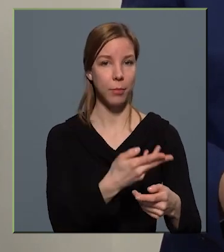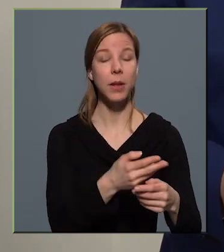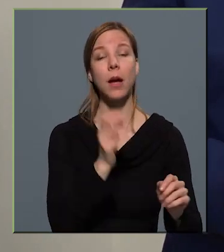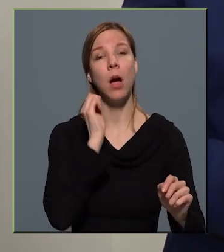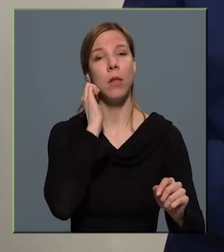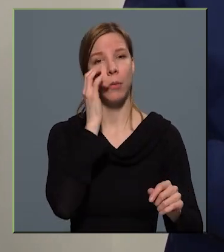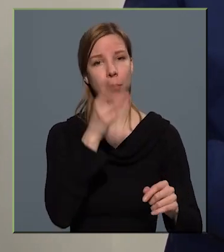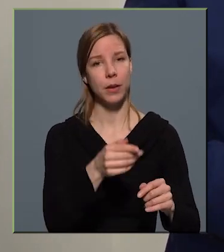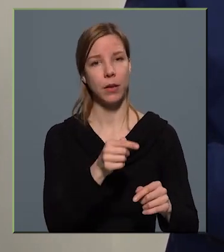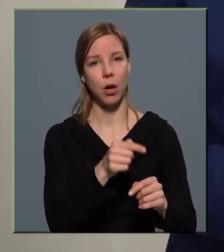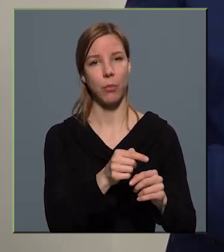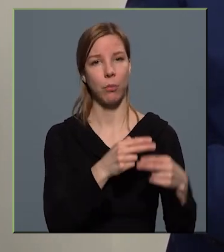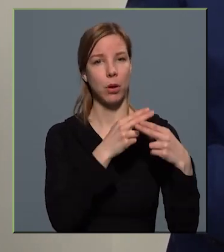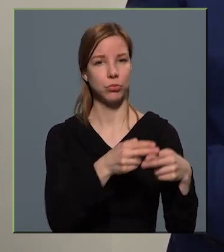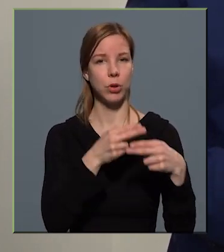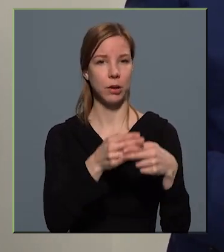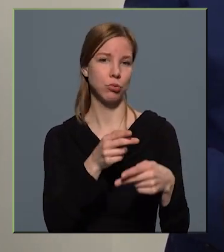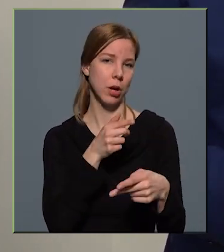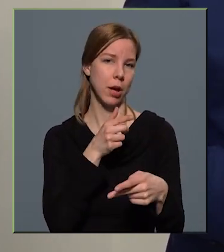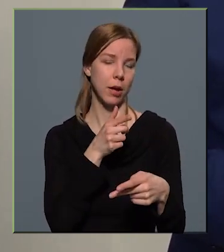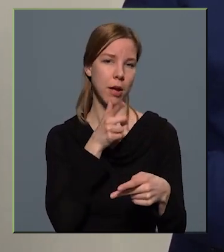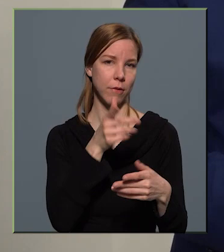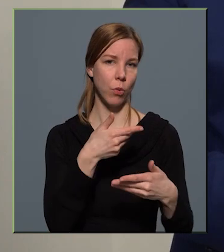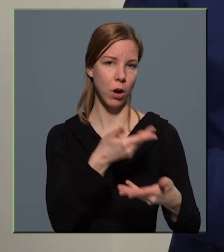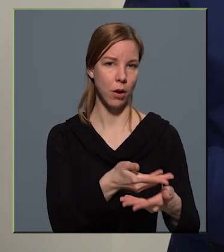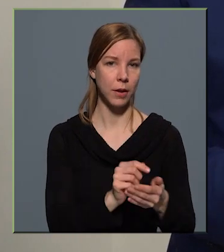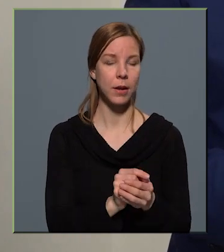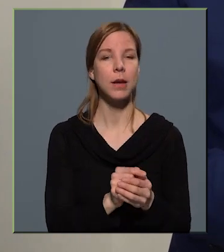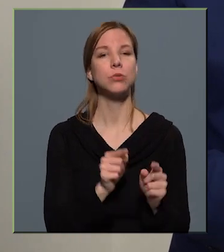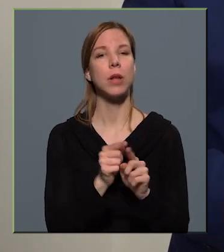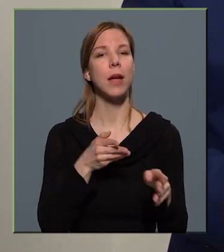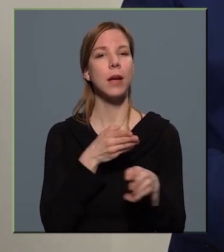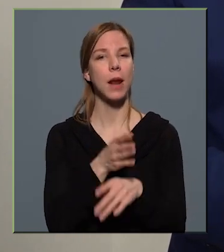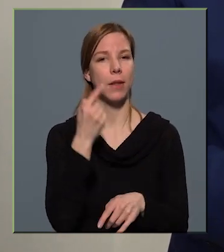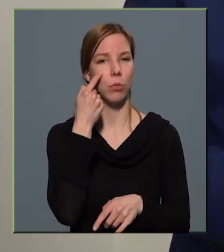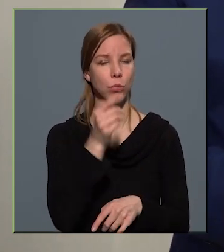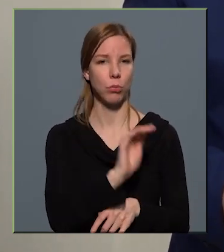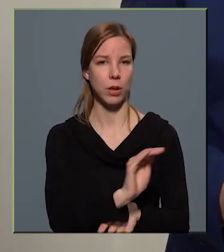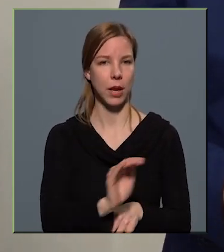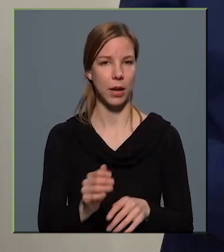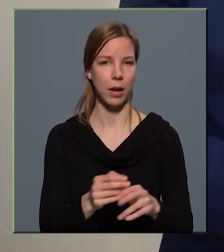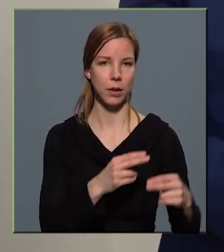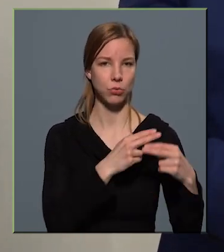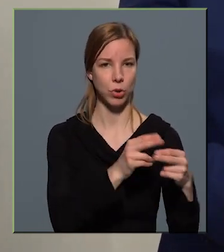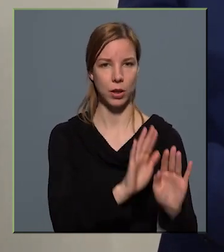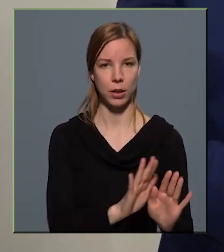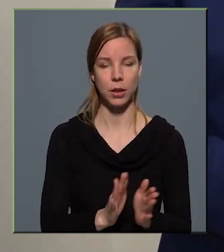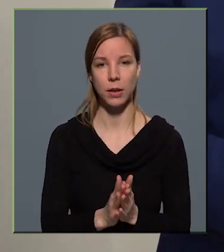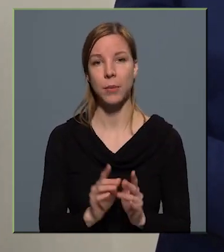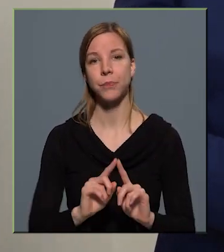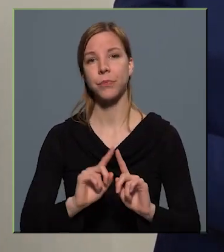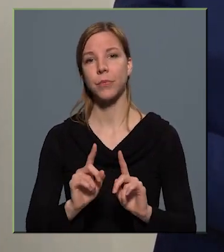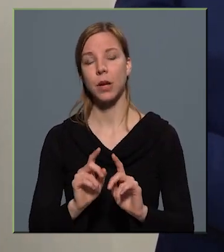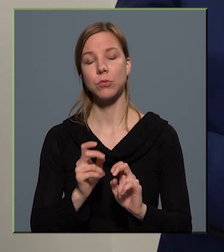mindennapjaihoz majd segítséget fog nyújtani, és ezáltal segíteni tudunk a gyermekeknek is. És hasonló